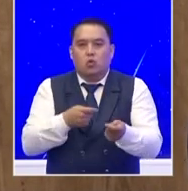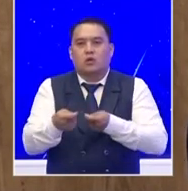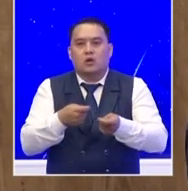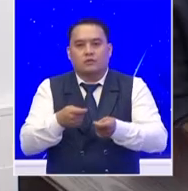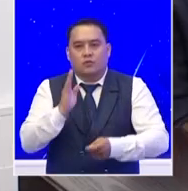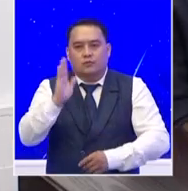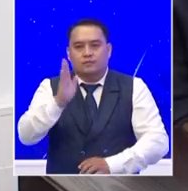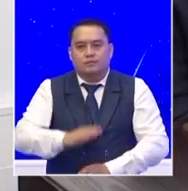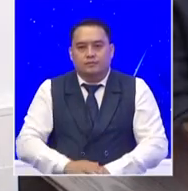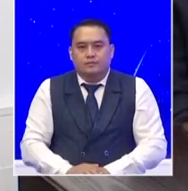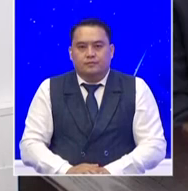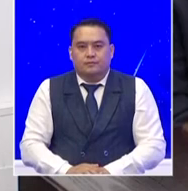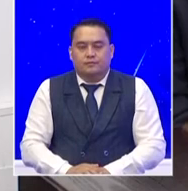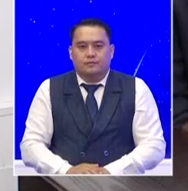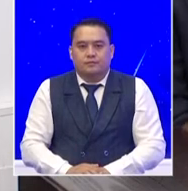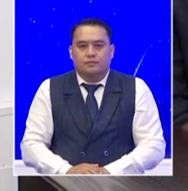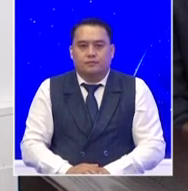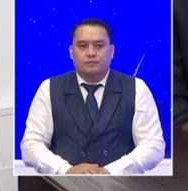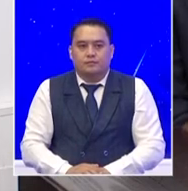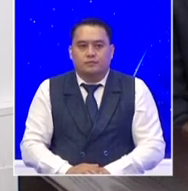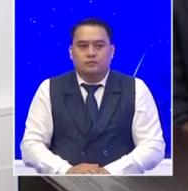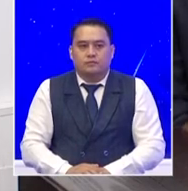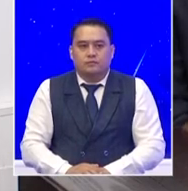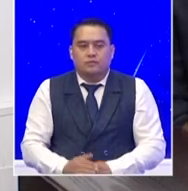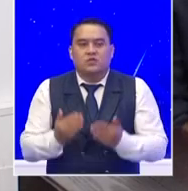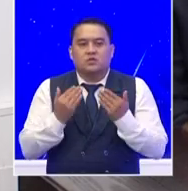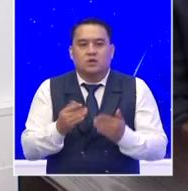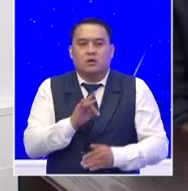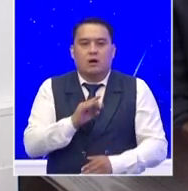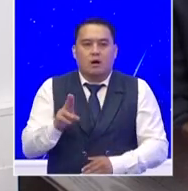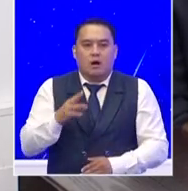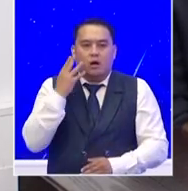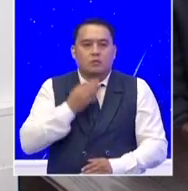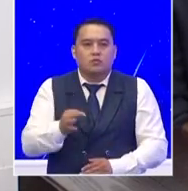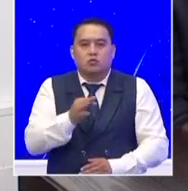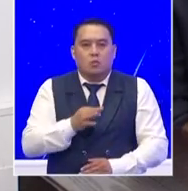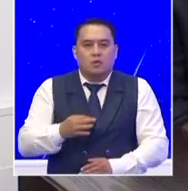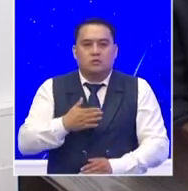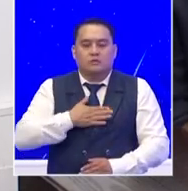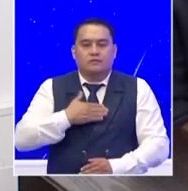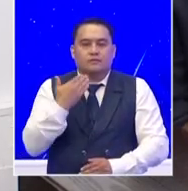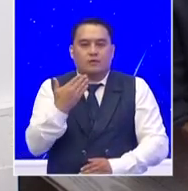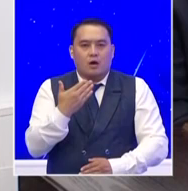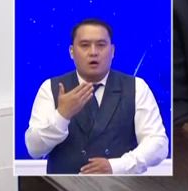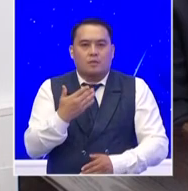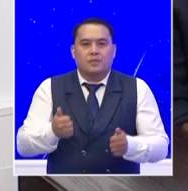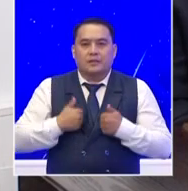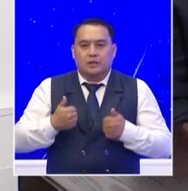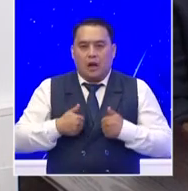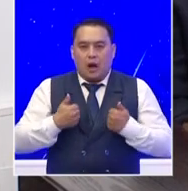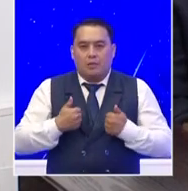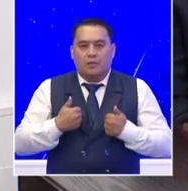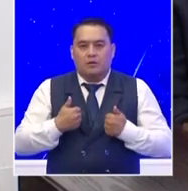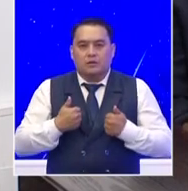руководитель. Кадровую политику, которая реализуется вообще в республике, в Алматинской области, мы максимально пытаемся